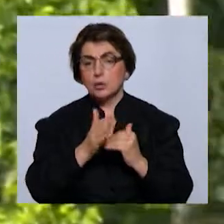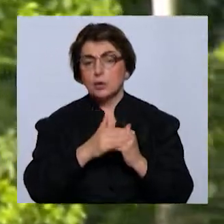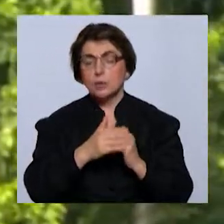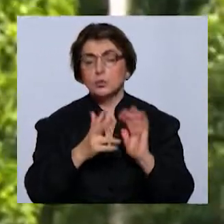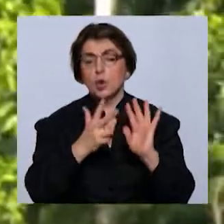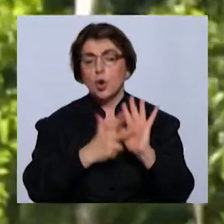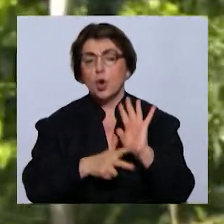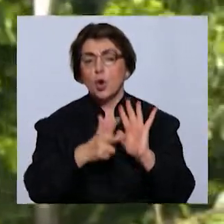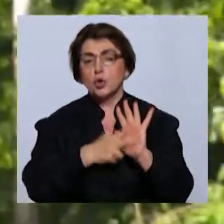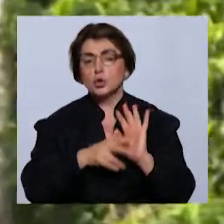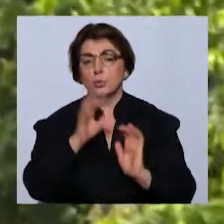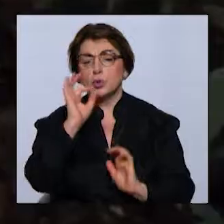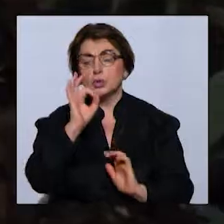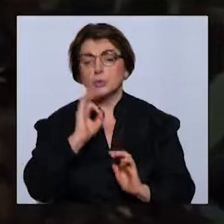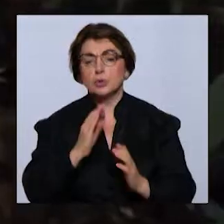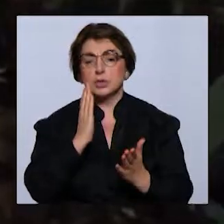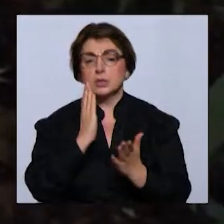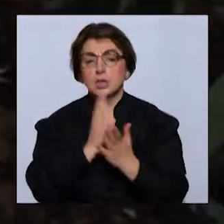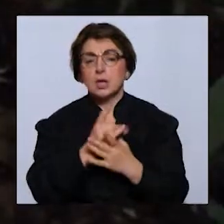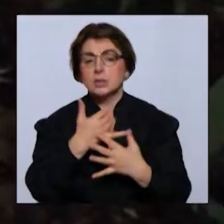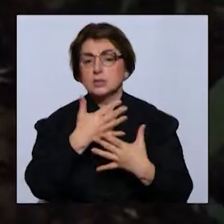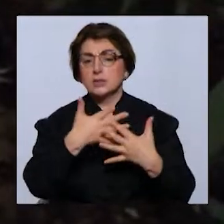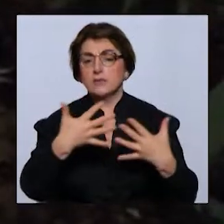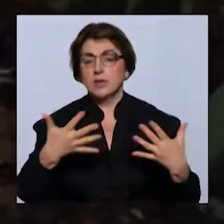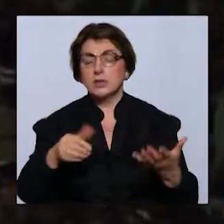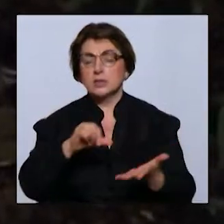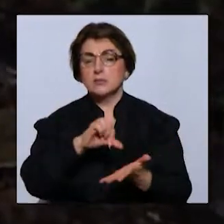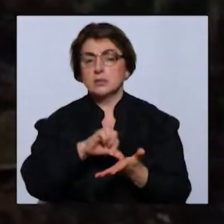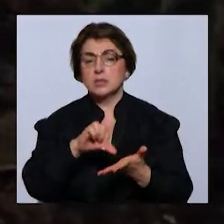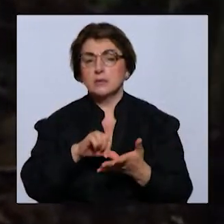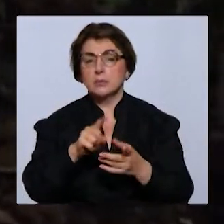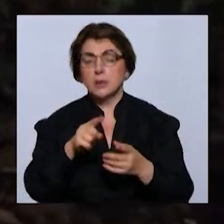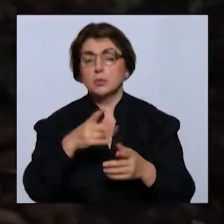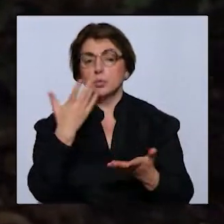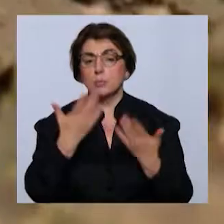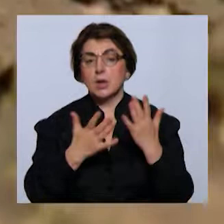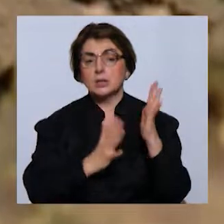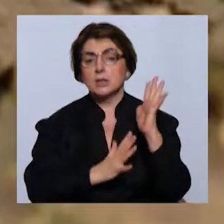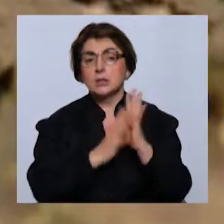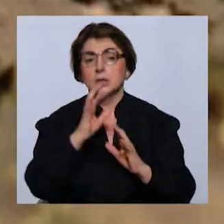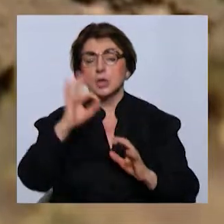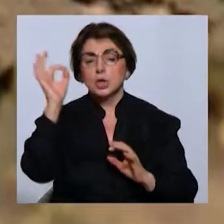არის ტროპიკულ ტყეებში და თუ დაუშვათ ტროპიკული ტყეების განადგურება